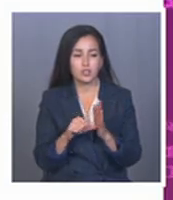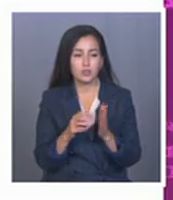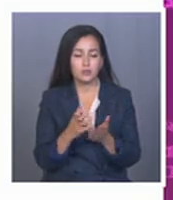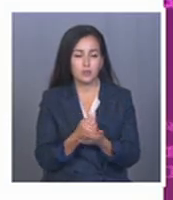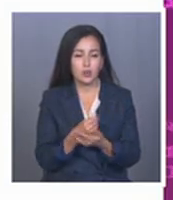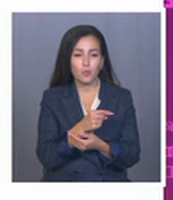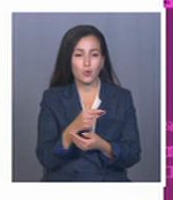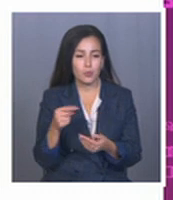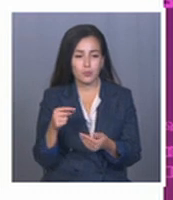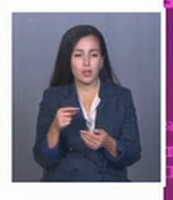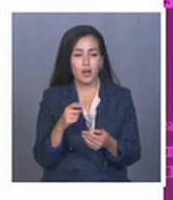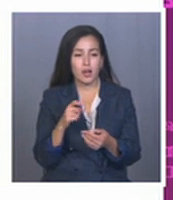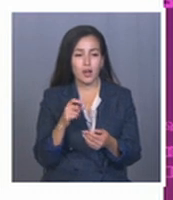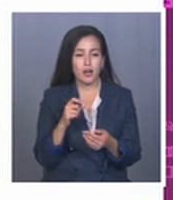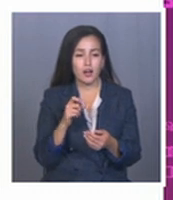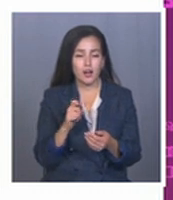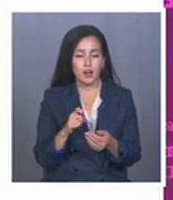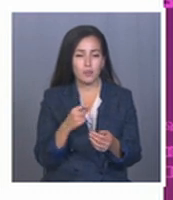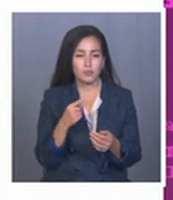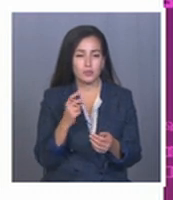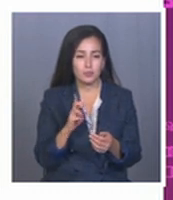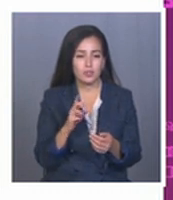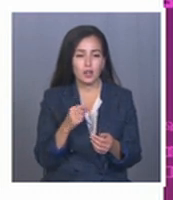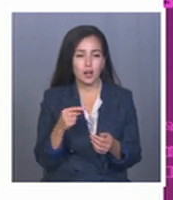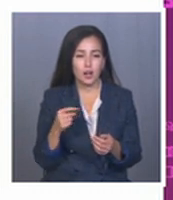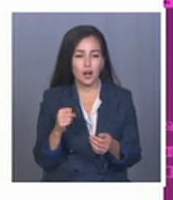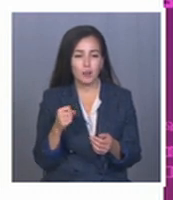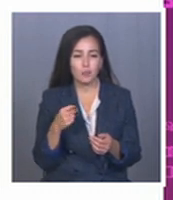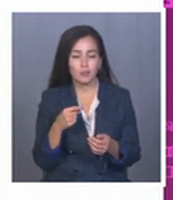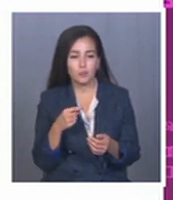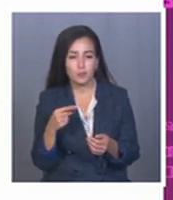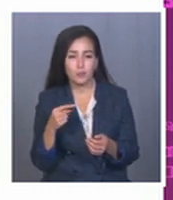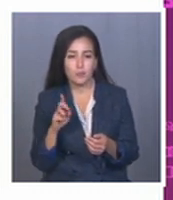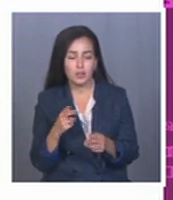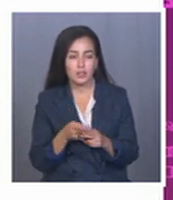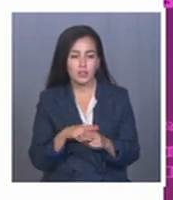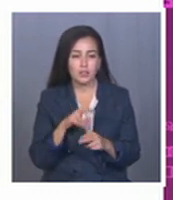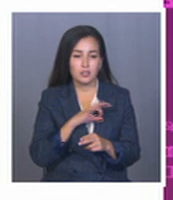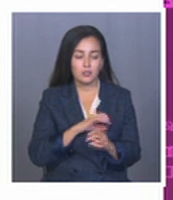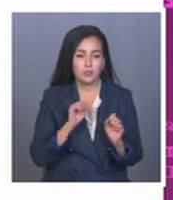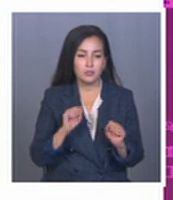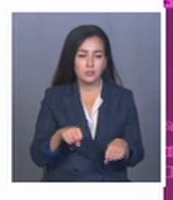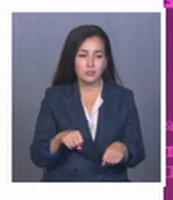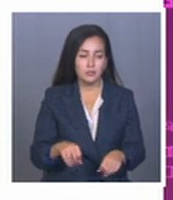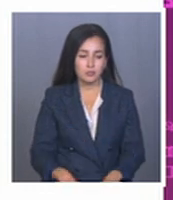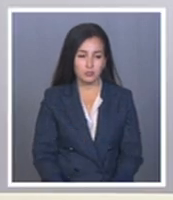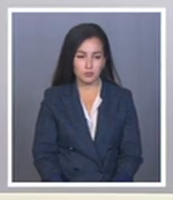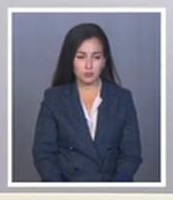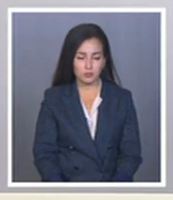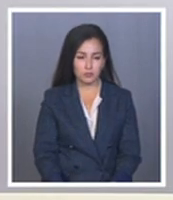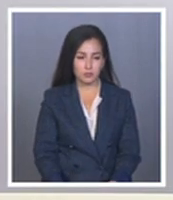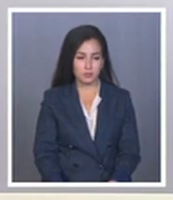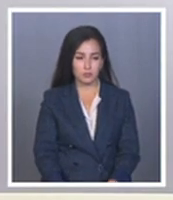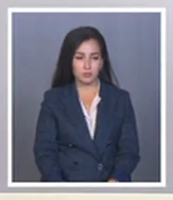бөлімінде a минус b, a плюс b формуласын қолданып, a квадрат минус b квадрат, яғни x квадрат минус 9 деген өрнекке жетеміз.